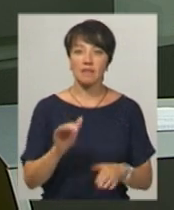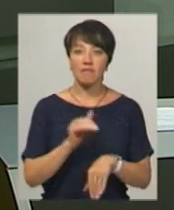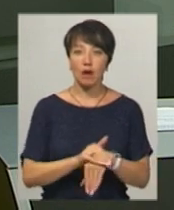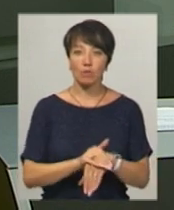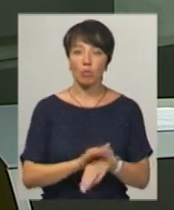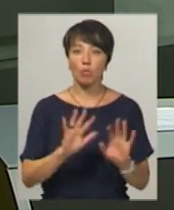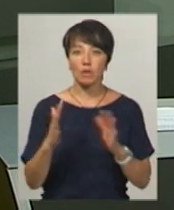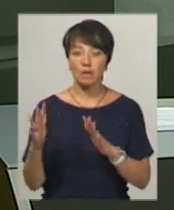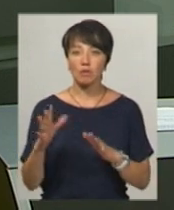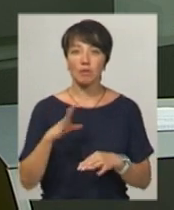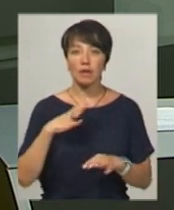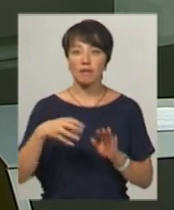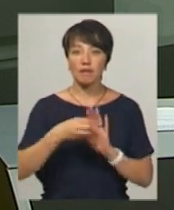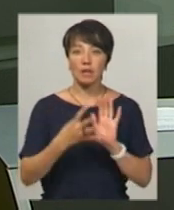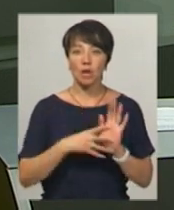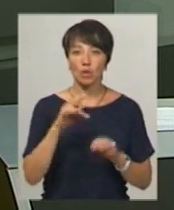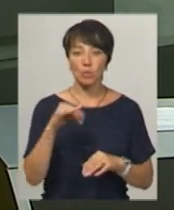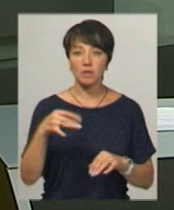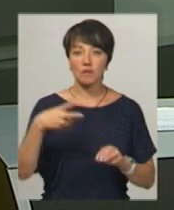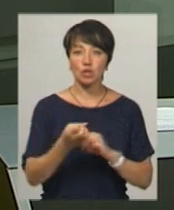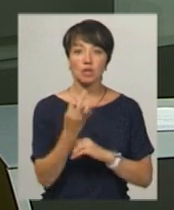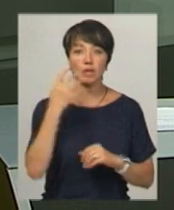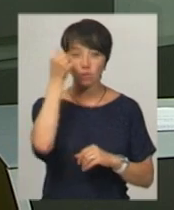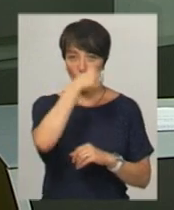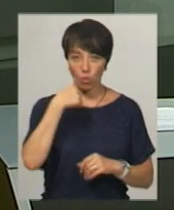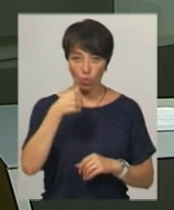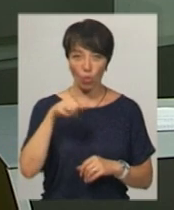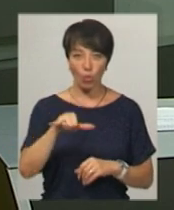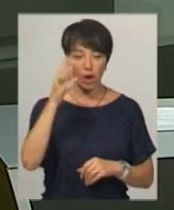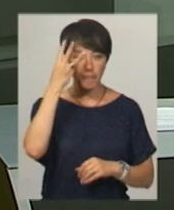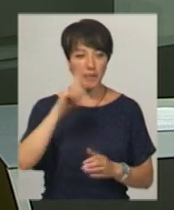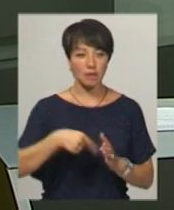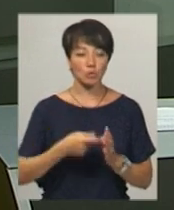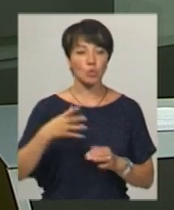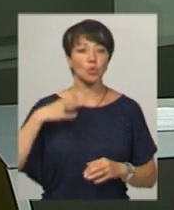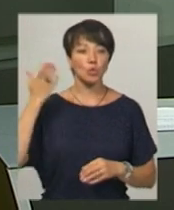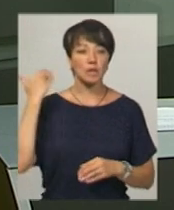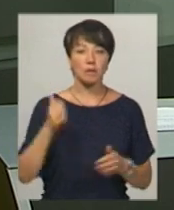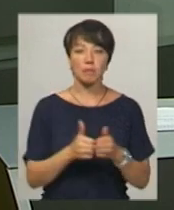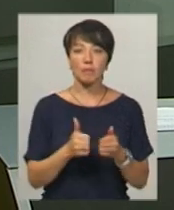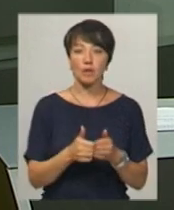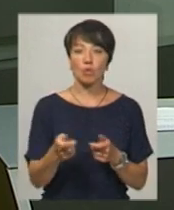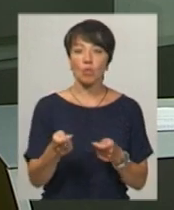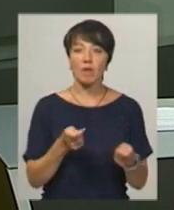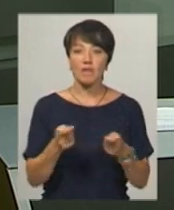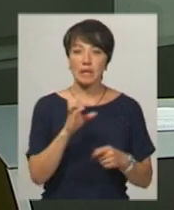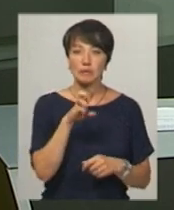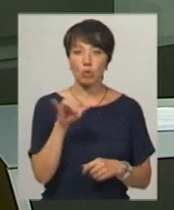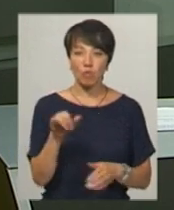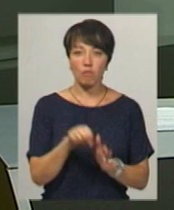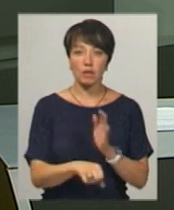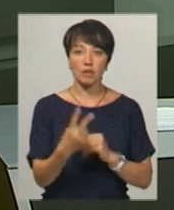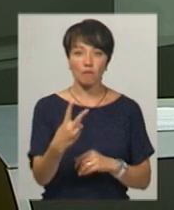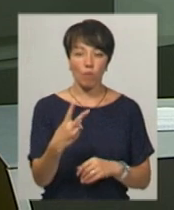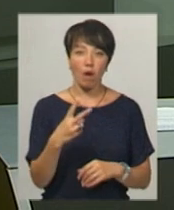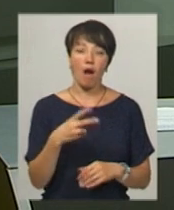фактом події, які мали місце 19 лютого 2014 року у Хмельницькому. Тоді під стінами управління СБУ у області було вбито